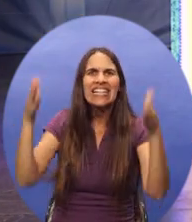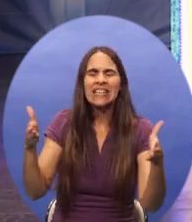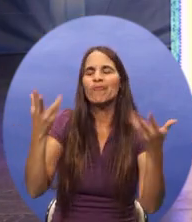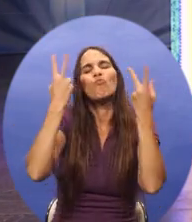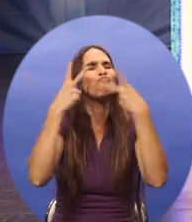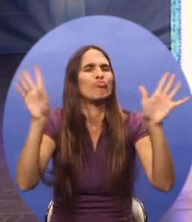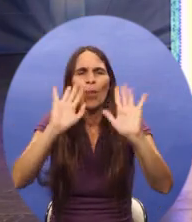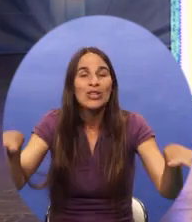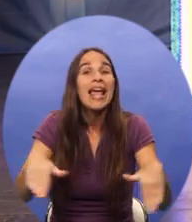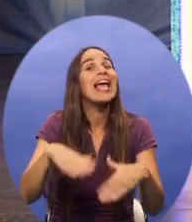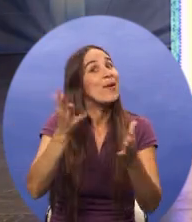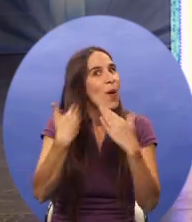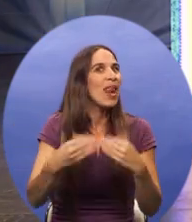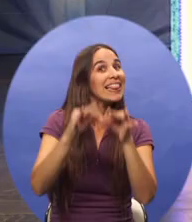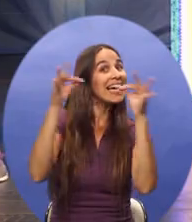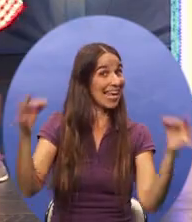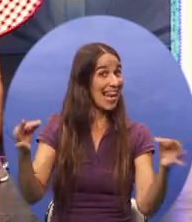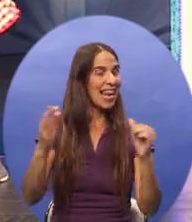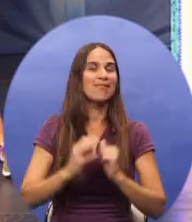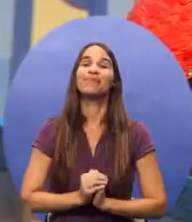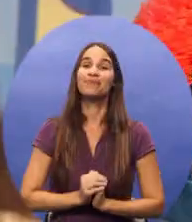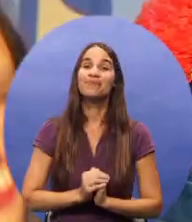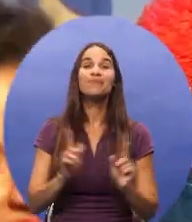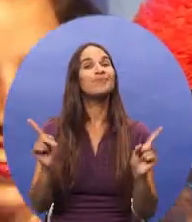זה משנה? בואו נתחיל!